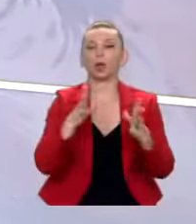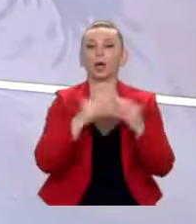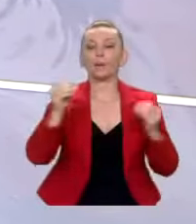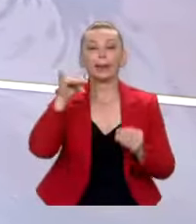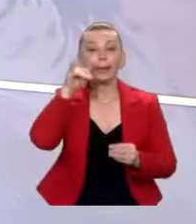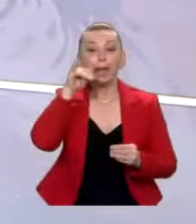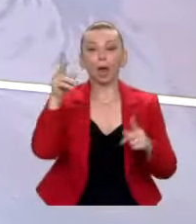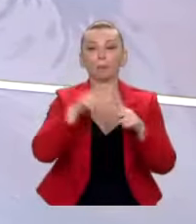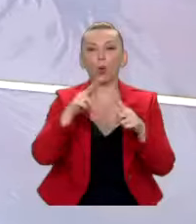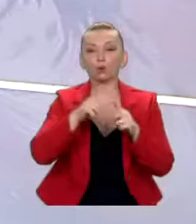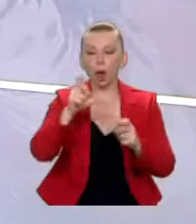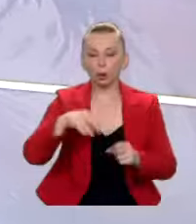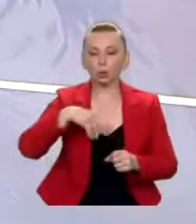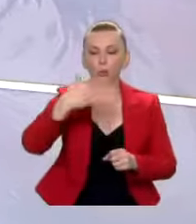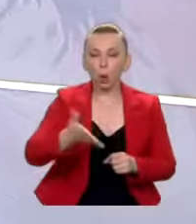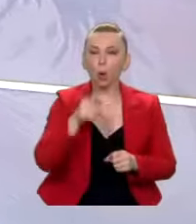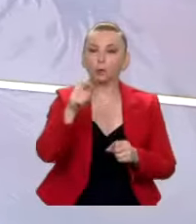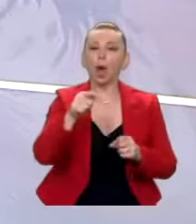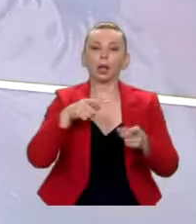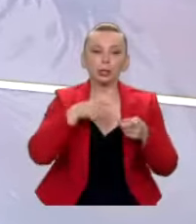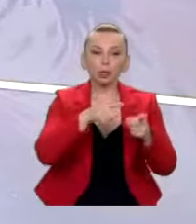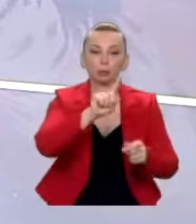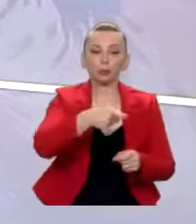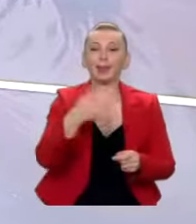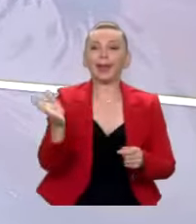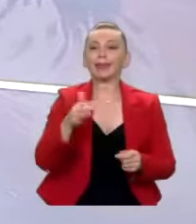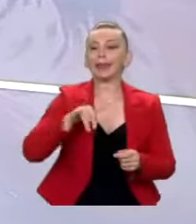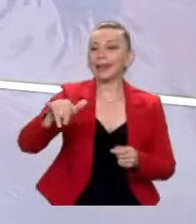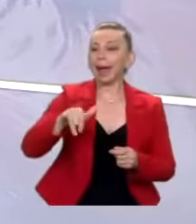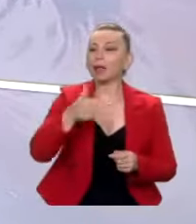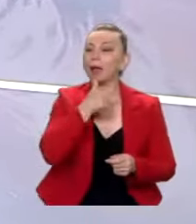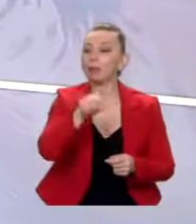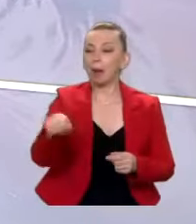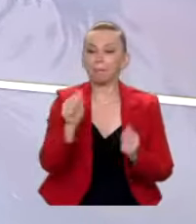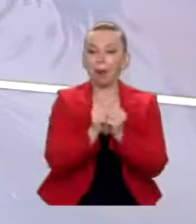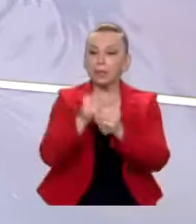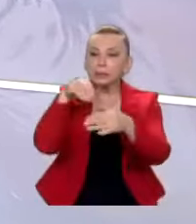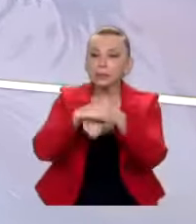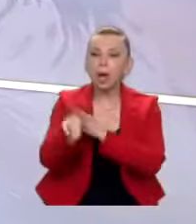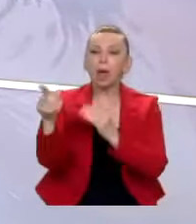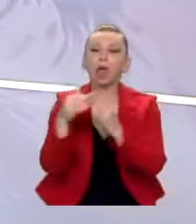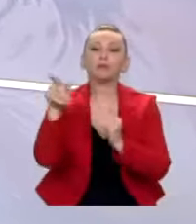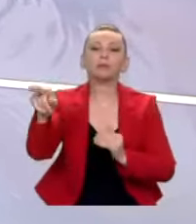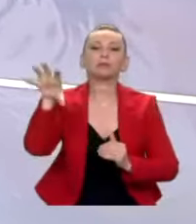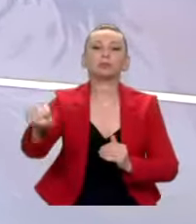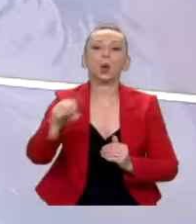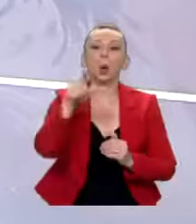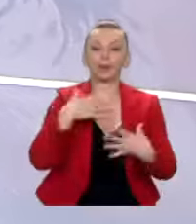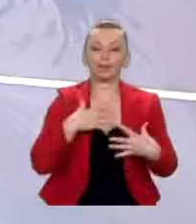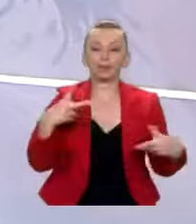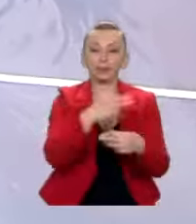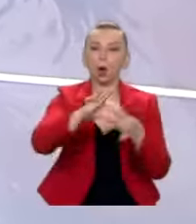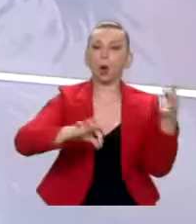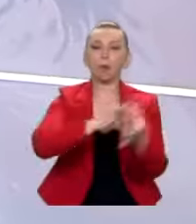İtalyan polisi aylar sonra yeniden izini buldu ve en yakınındaki adamlarla birlikte saklandığı evde yakaladı. İşte o nefes